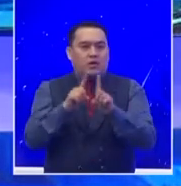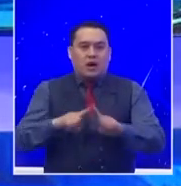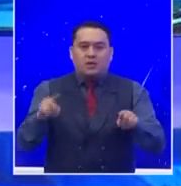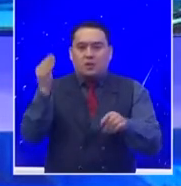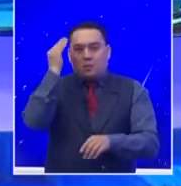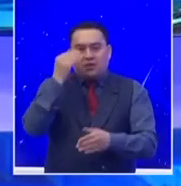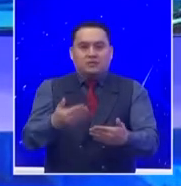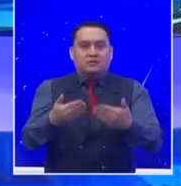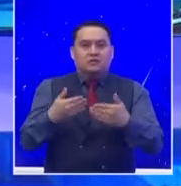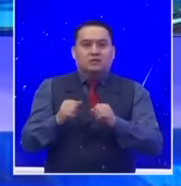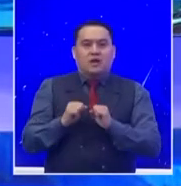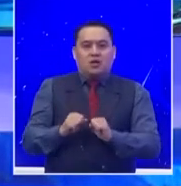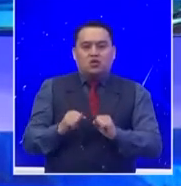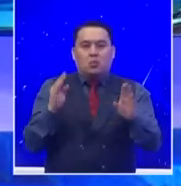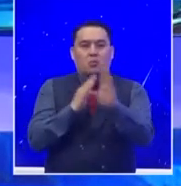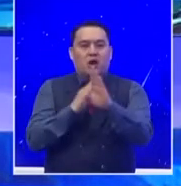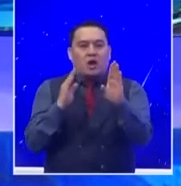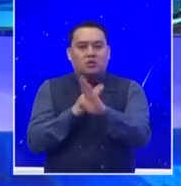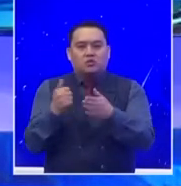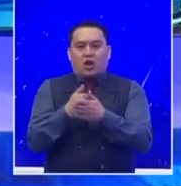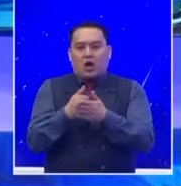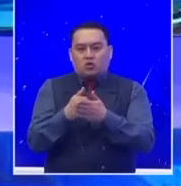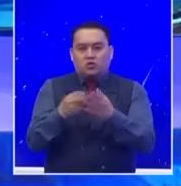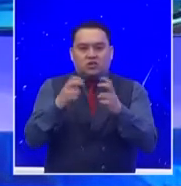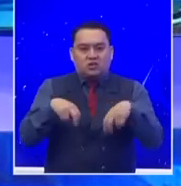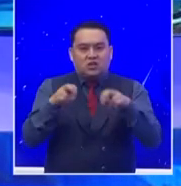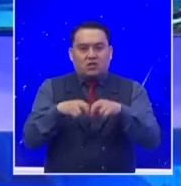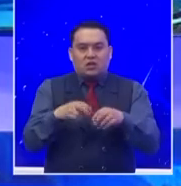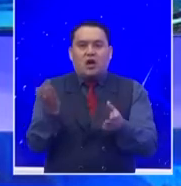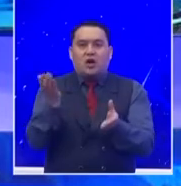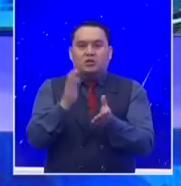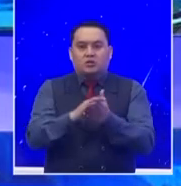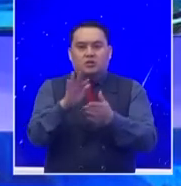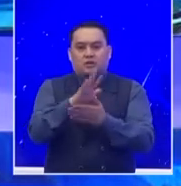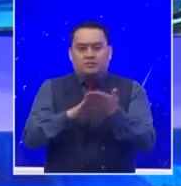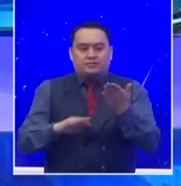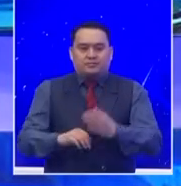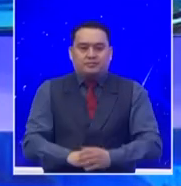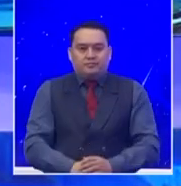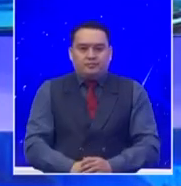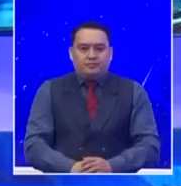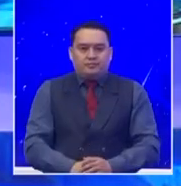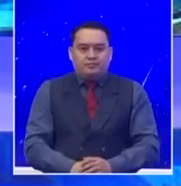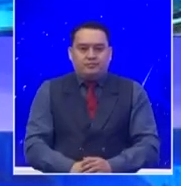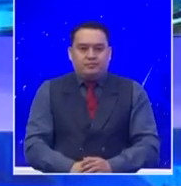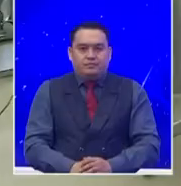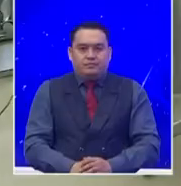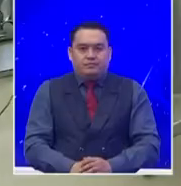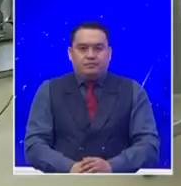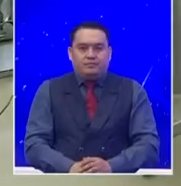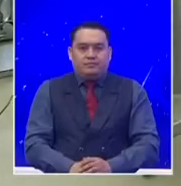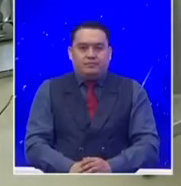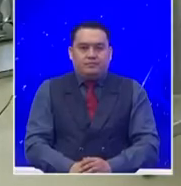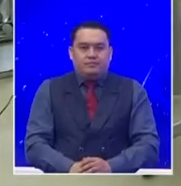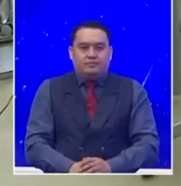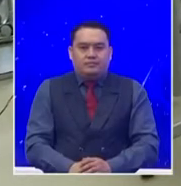метод по защите окружающей среды. С достижениями юных исследователей познакомилась наш корреспондент Айнур Мейерханова.